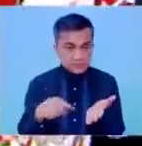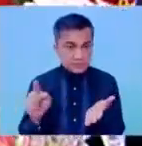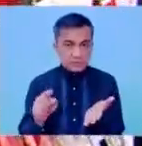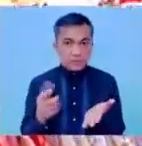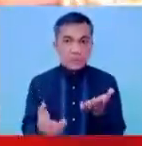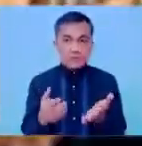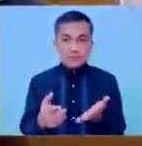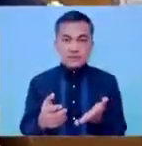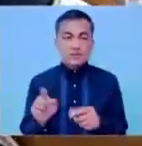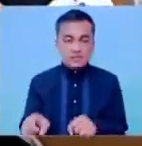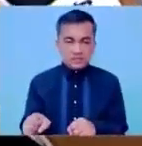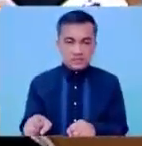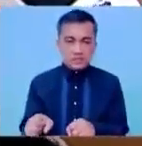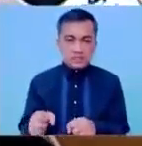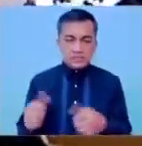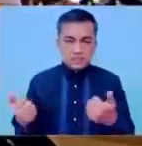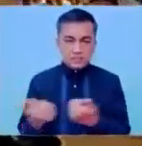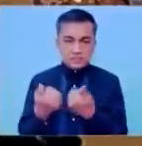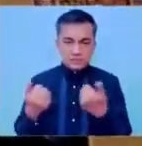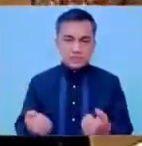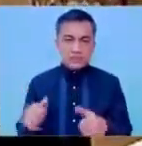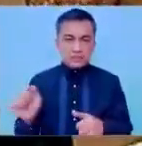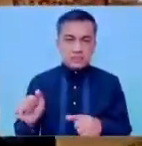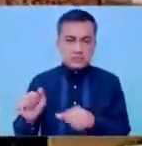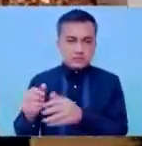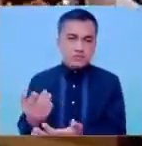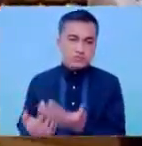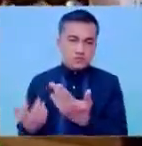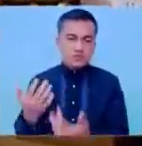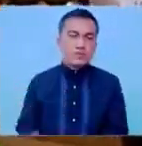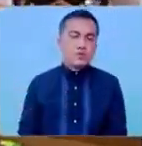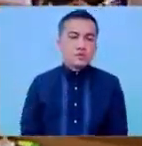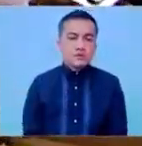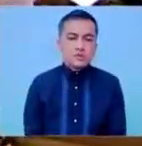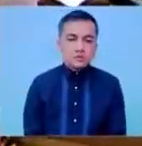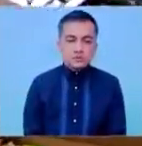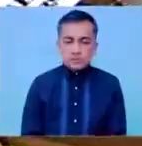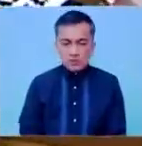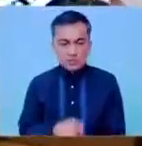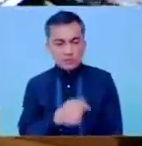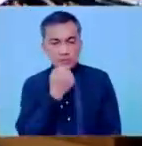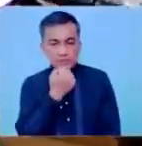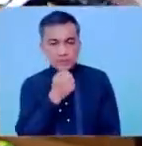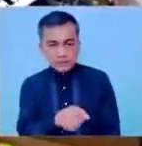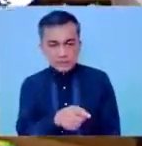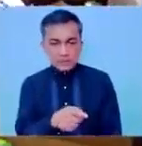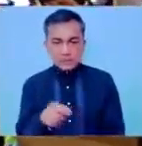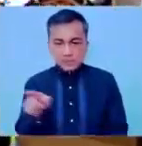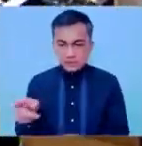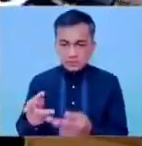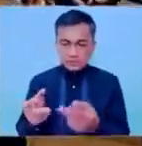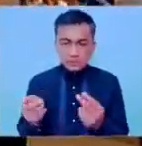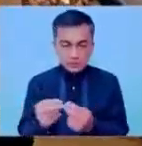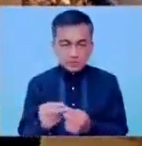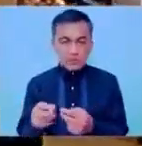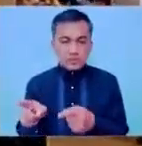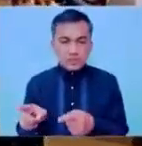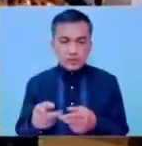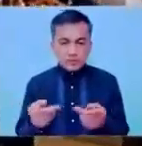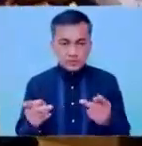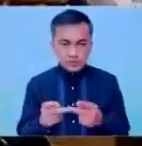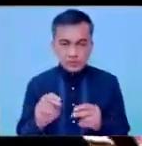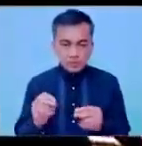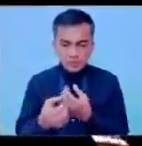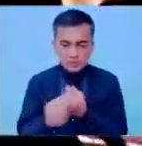posibleng magdulot ng disgrasya gaya ng sunog. Sir, ano violation niya, sir? Sa pwestong ito, nakitang walang safety marks ang